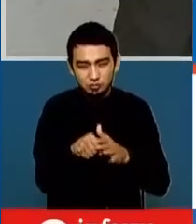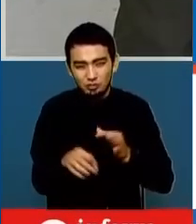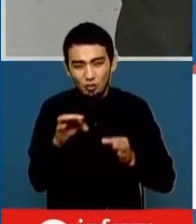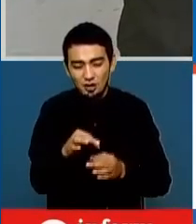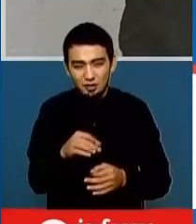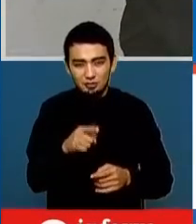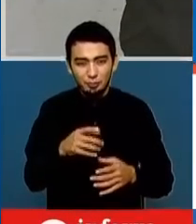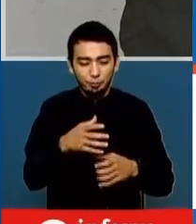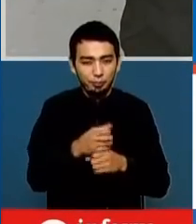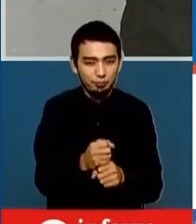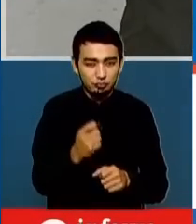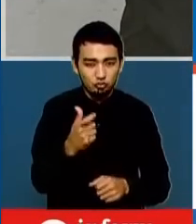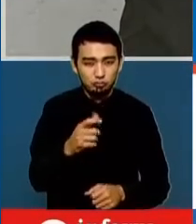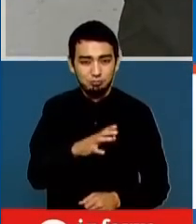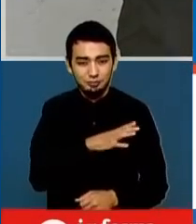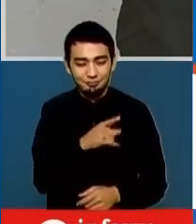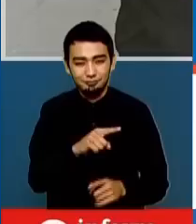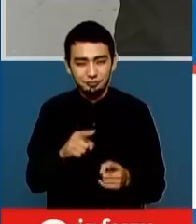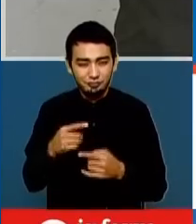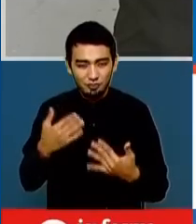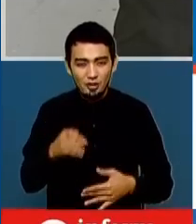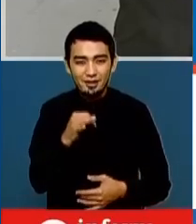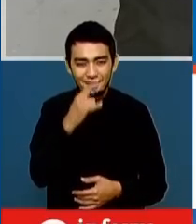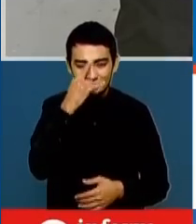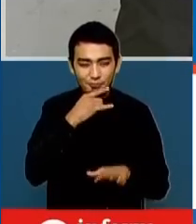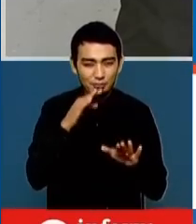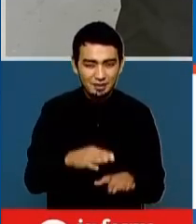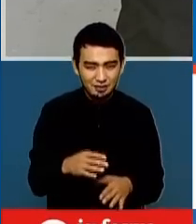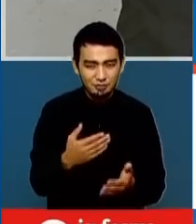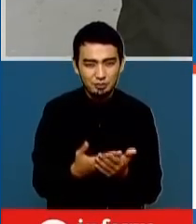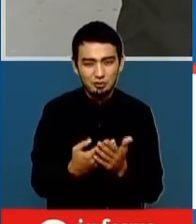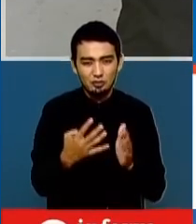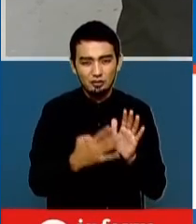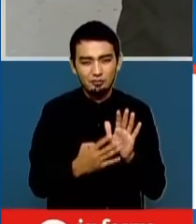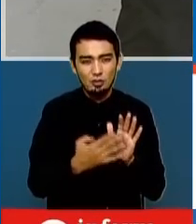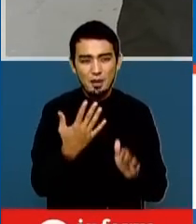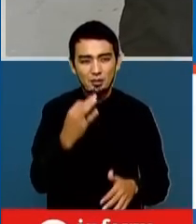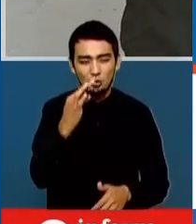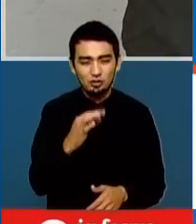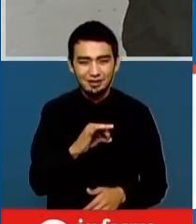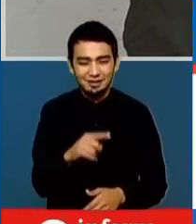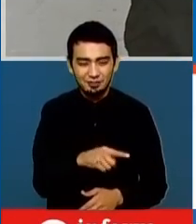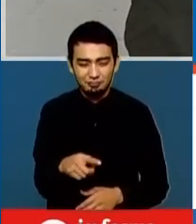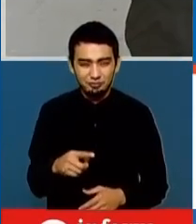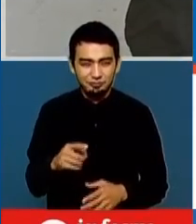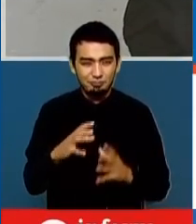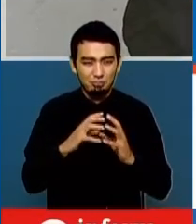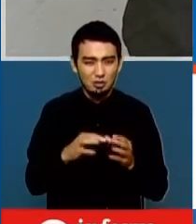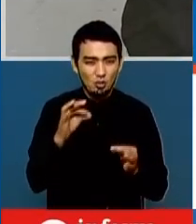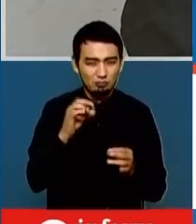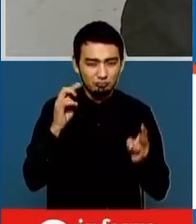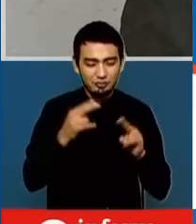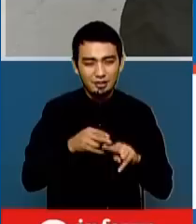едва не привело к их исчезновению, а ведь на территории Казахстана обитает более 95% от их мировой популяции.